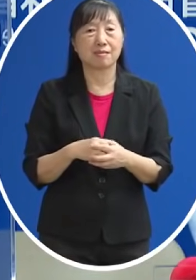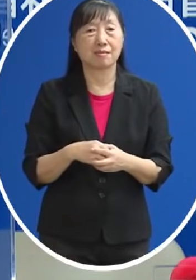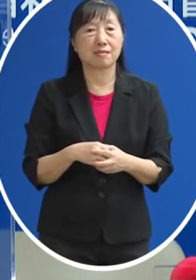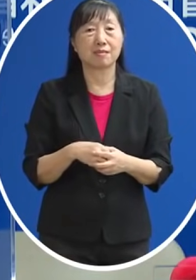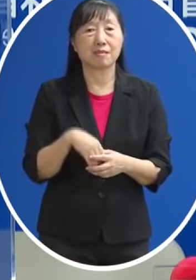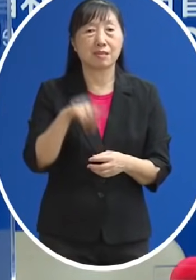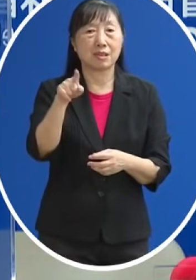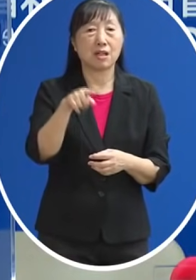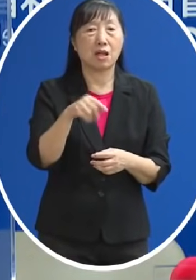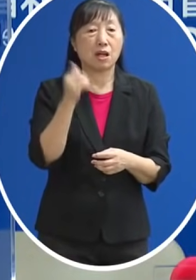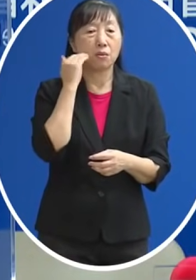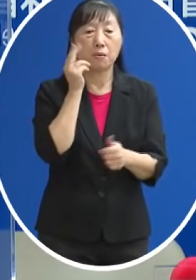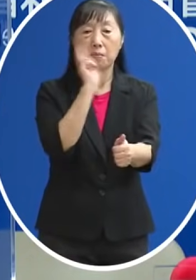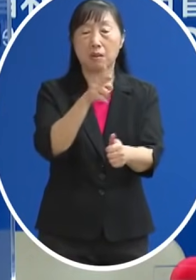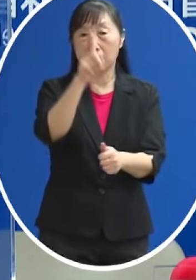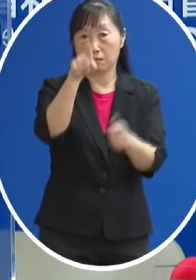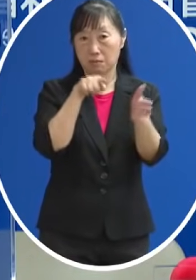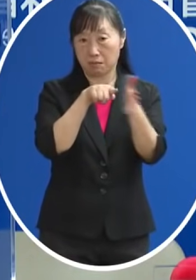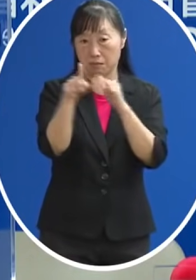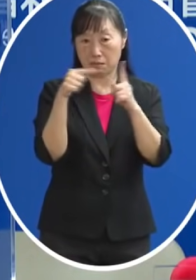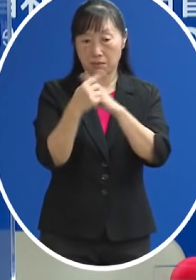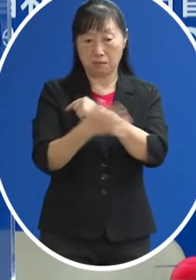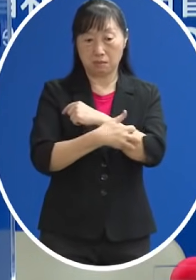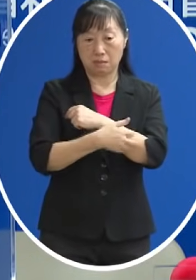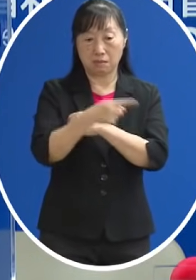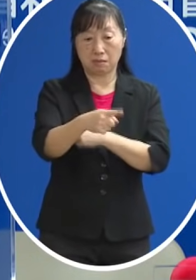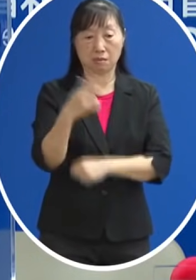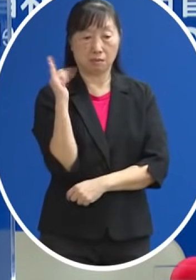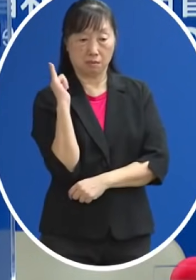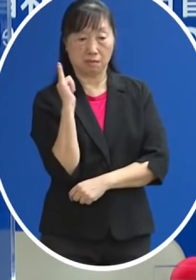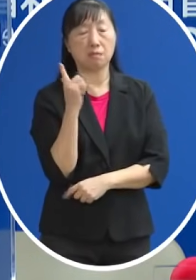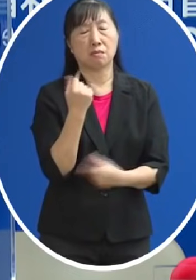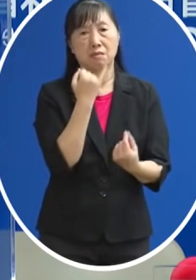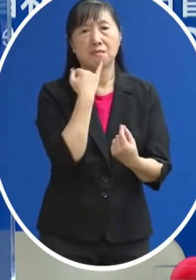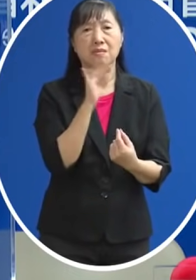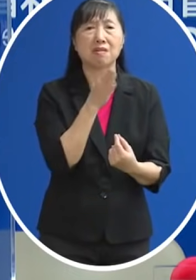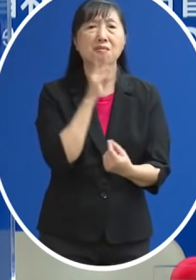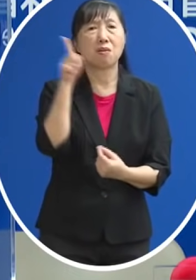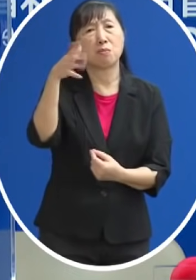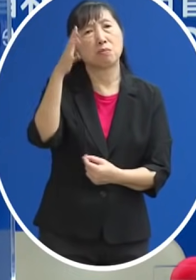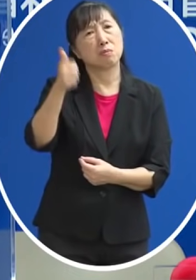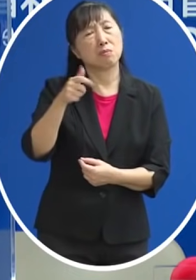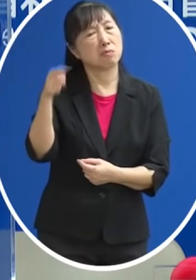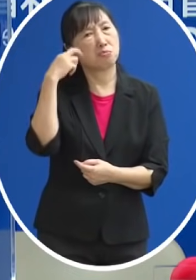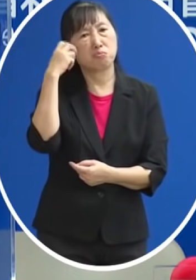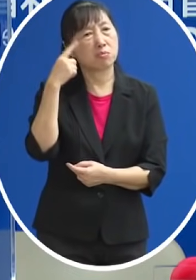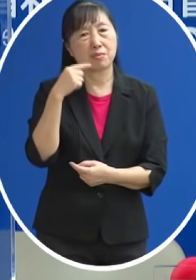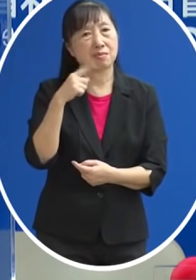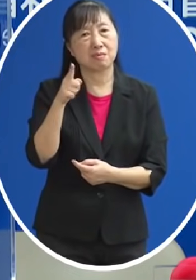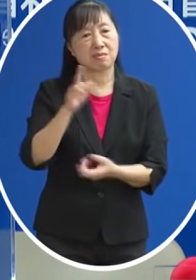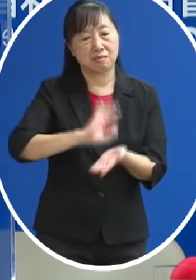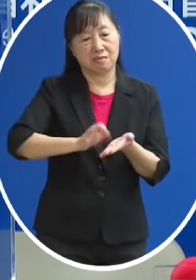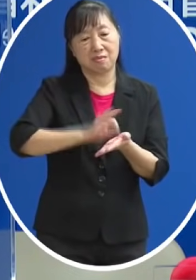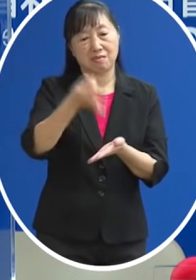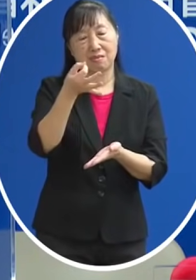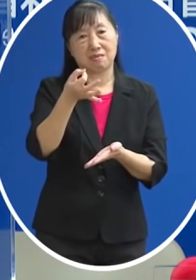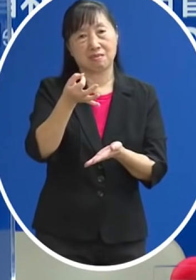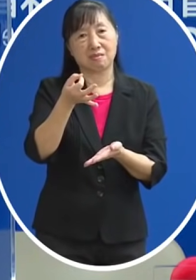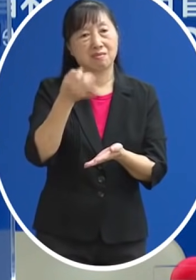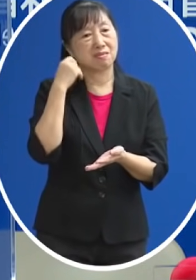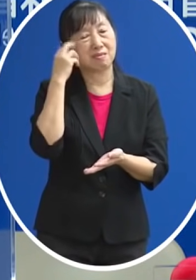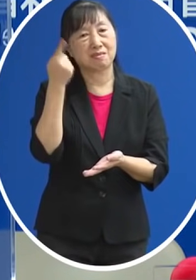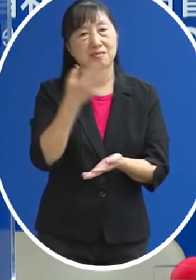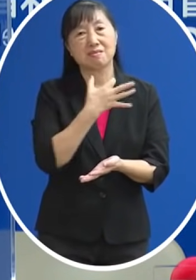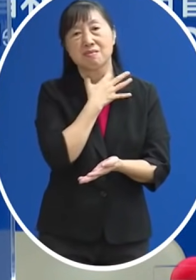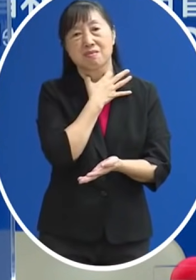一个看顾，哈，那可能就可以开始，但是业者认为说专人的看顾上，在成本或者人力上面恐